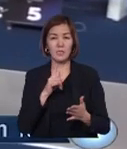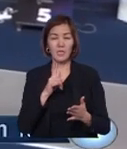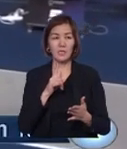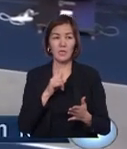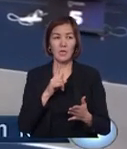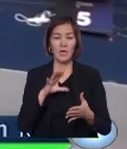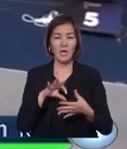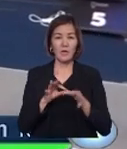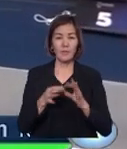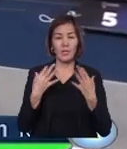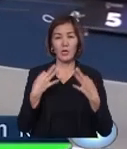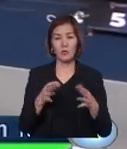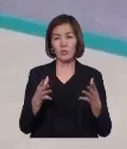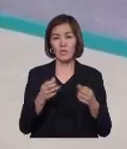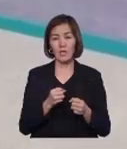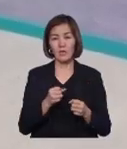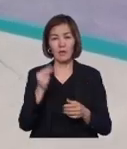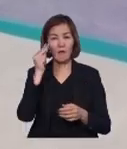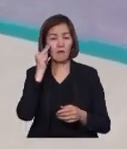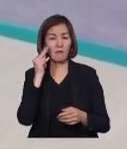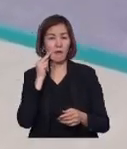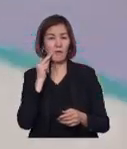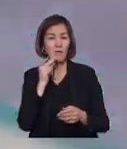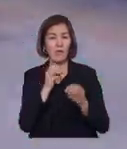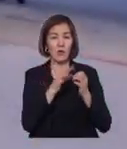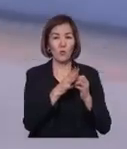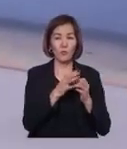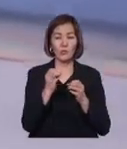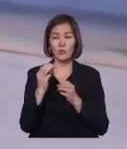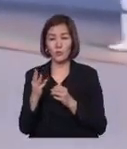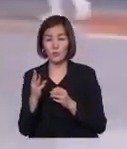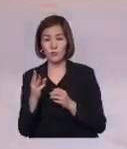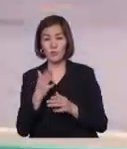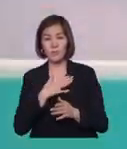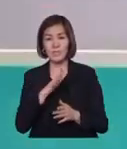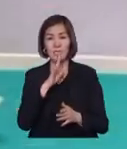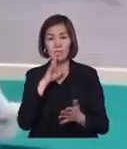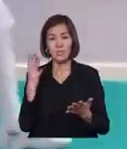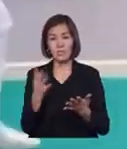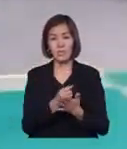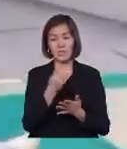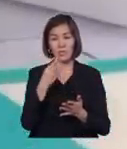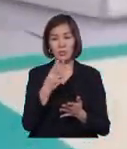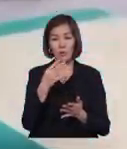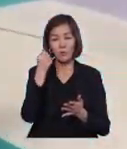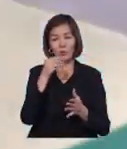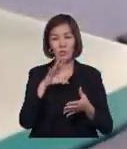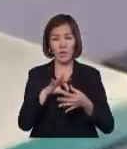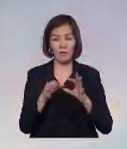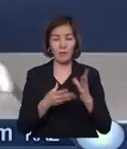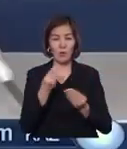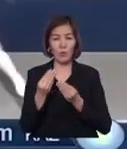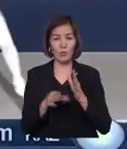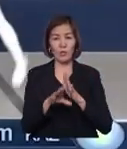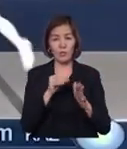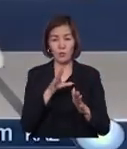квотасын сыйлады. Ол финалда гонконгтық спортшыны 15-13 есебімен жеңді. Нәтижесінде ол 2024 жылғы олимпиада ойындарының